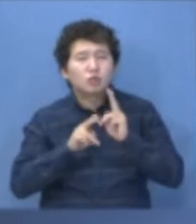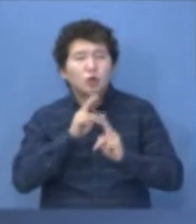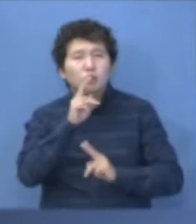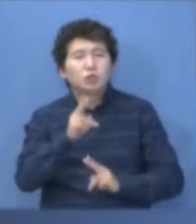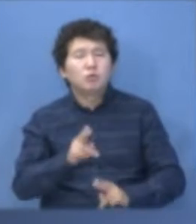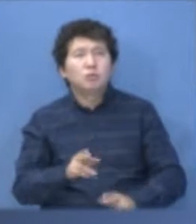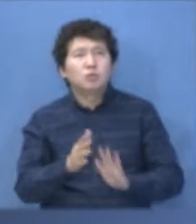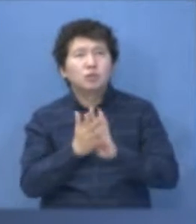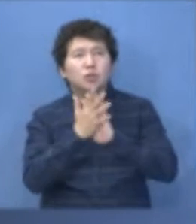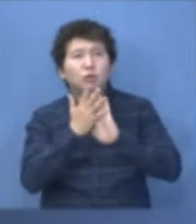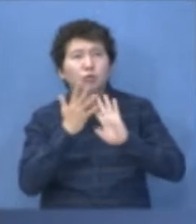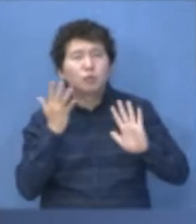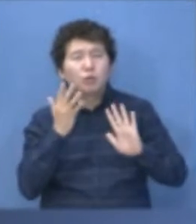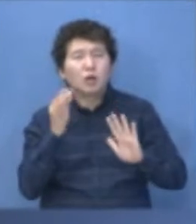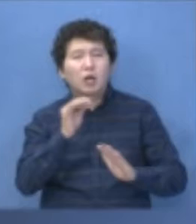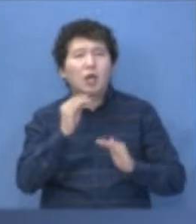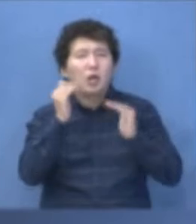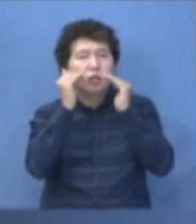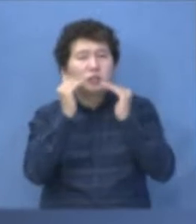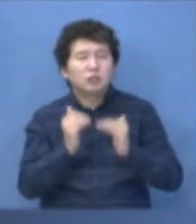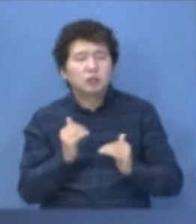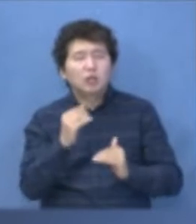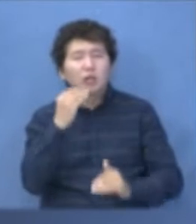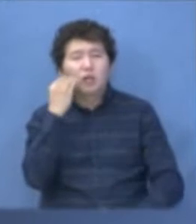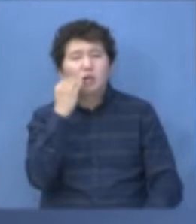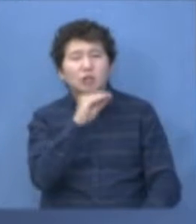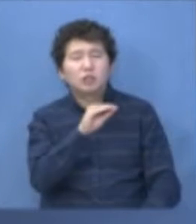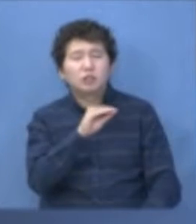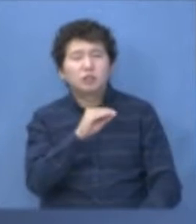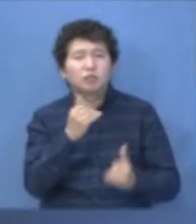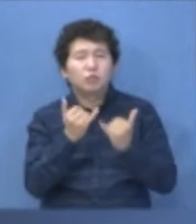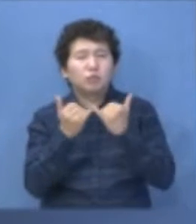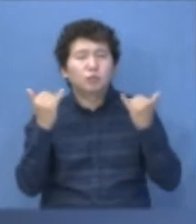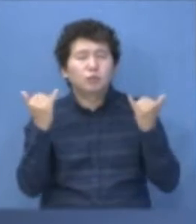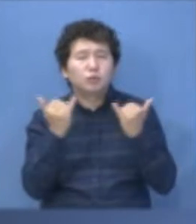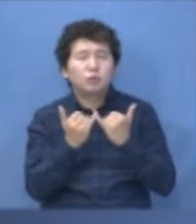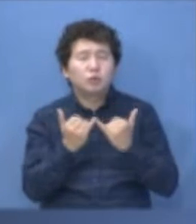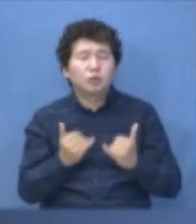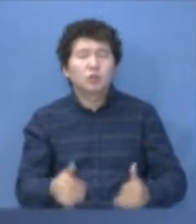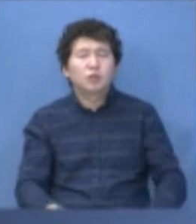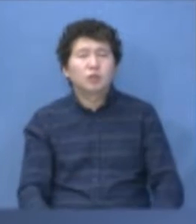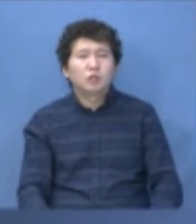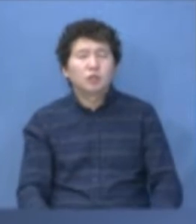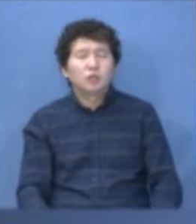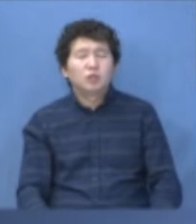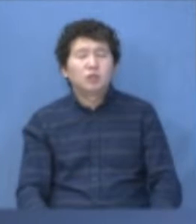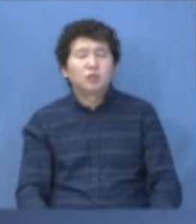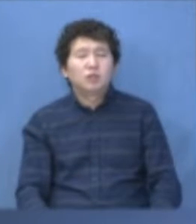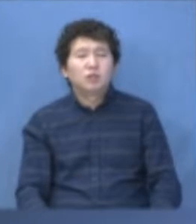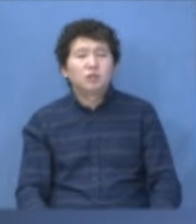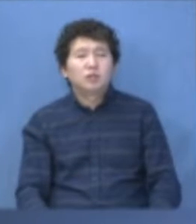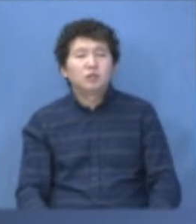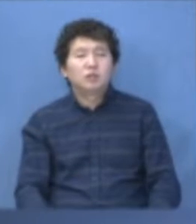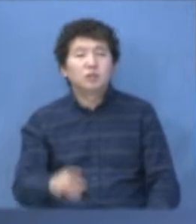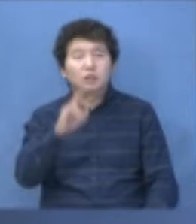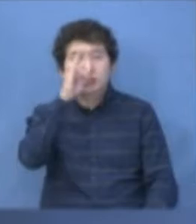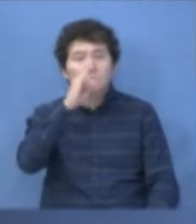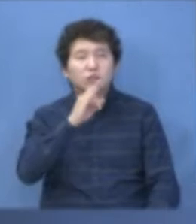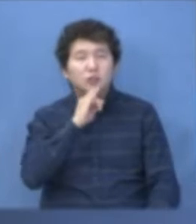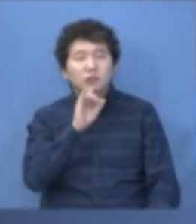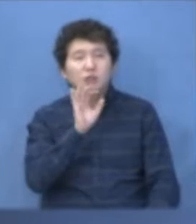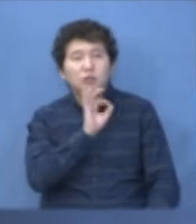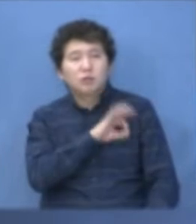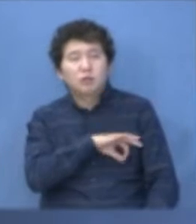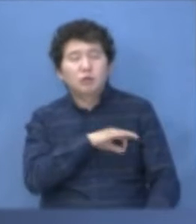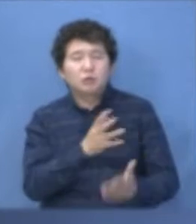постоянные очереди и низкое качество обслуживания в государственных клиниках уже давно стали привычным делом. Все чаще казахстанцы пользуются